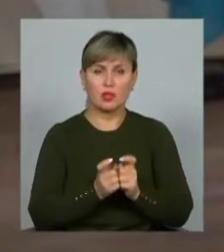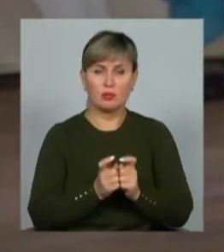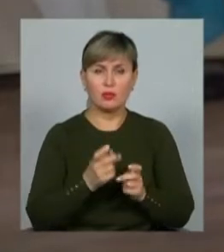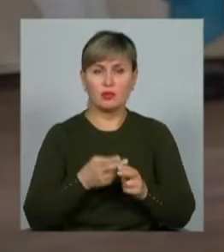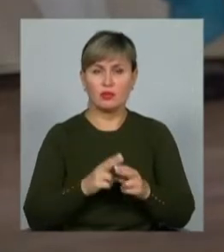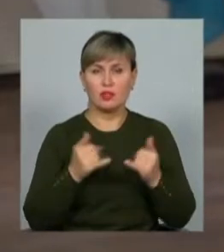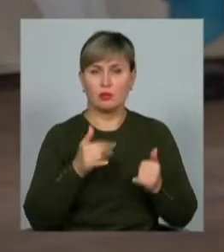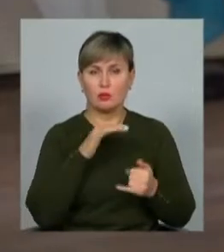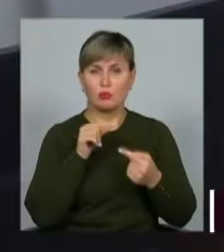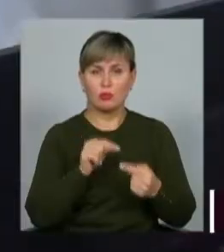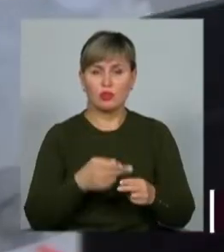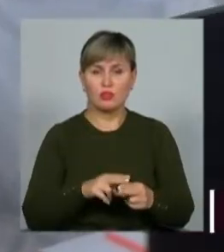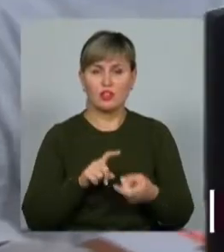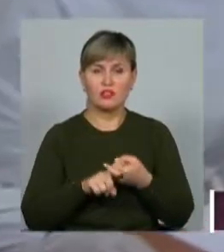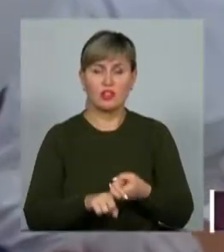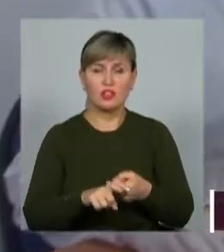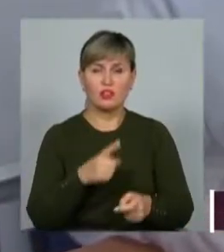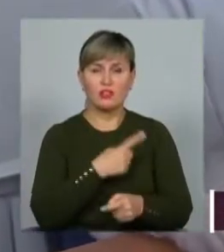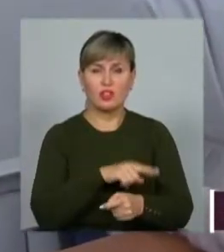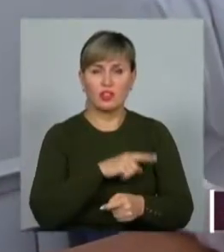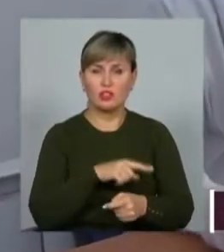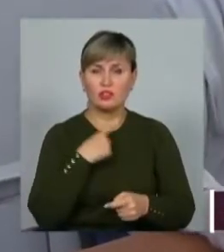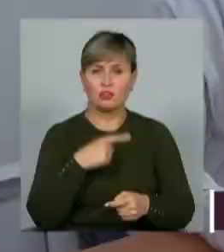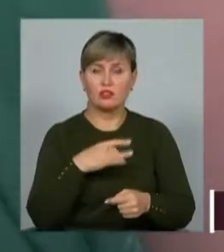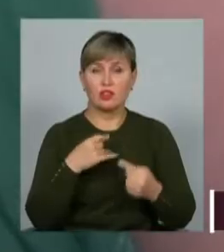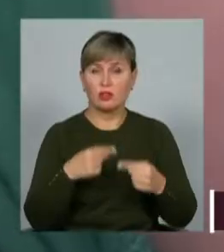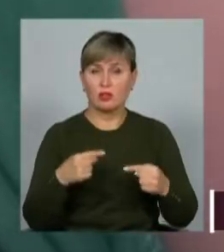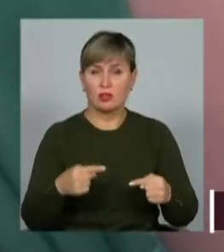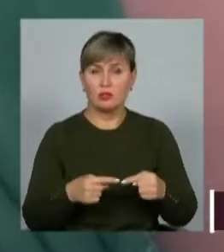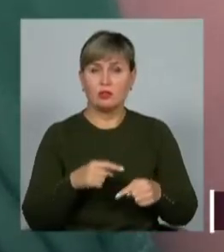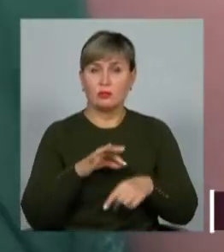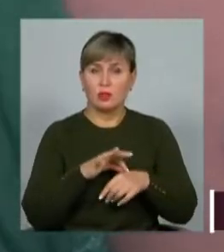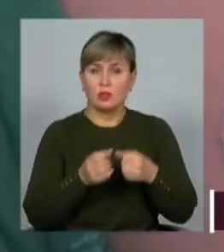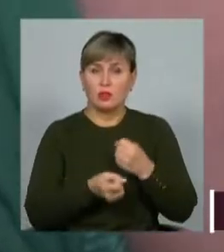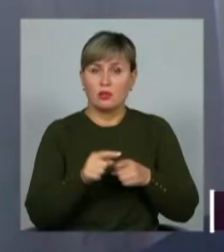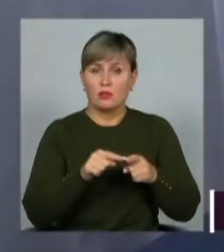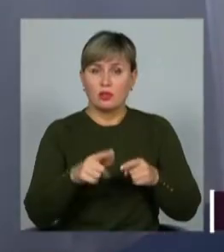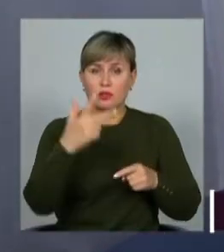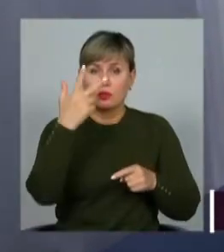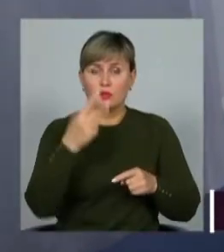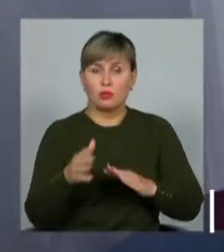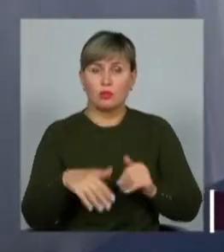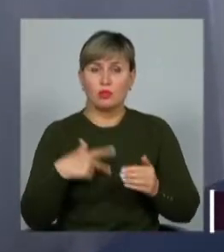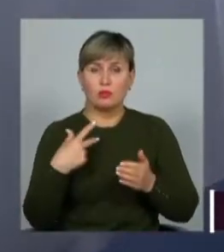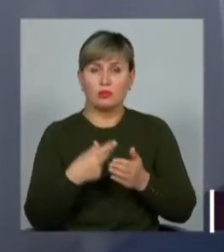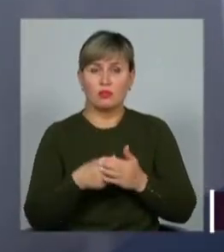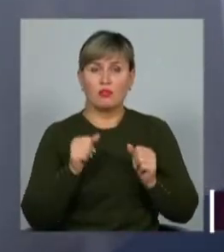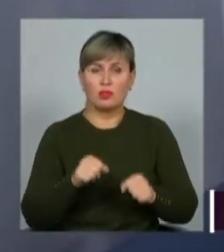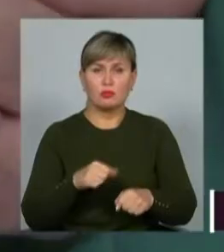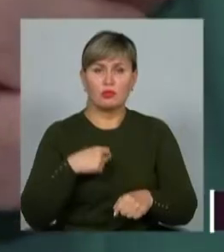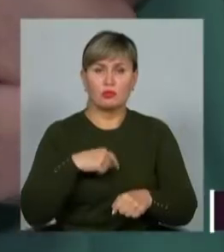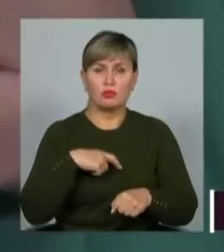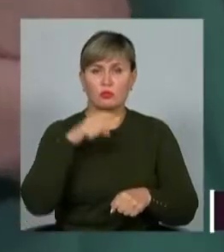данный момент против этой инфекции. Врачи не исключают и побочных эффектов после вакцинации. В течение 3 дней после прививки возможны